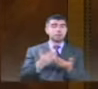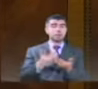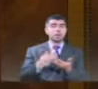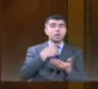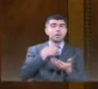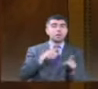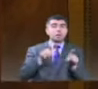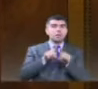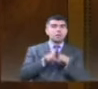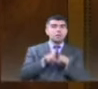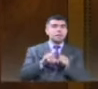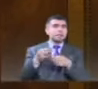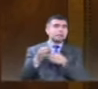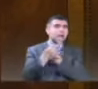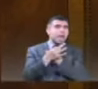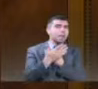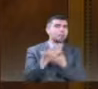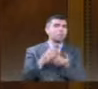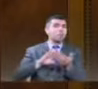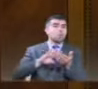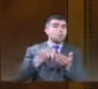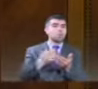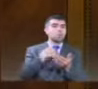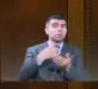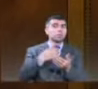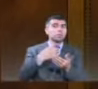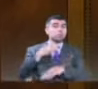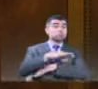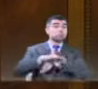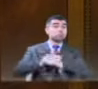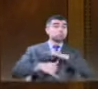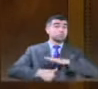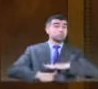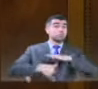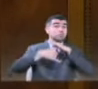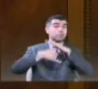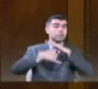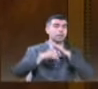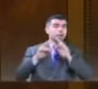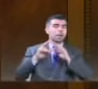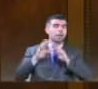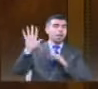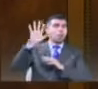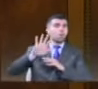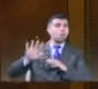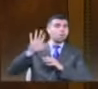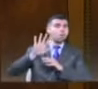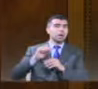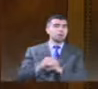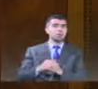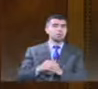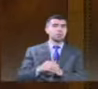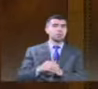نستافدوا من التجربه ديال هاد المنظمة لو سي دي او في الحكامة في واحد العدد ديال المجالات، باعتبار